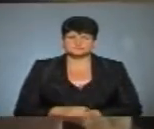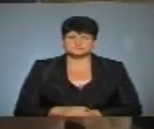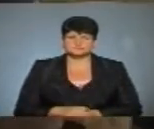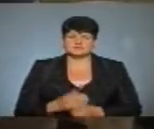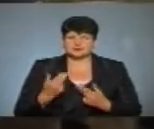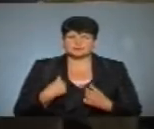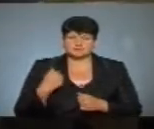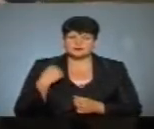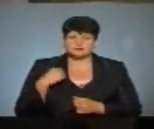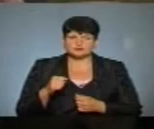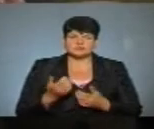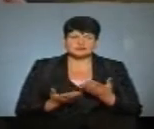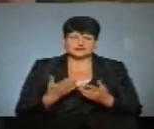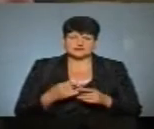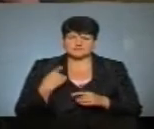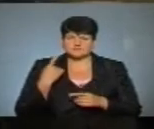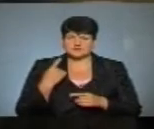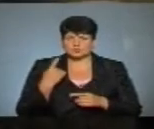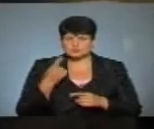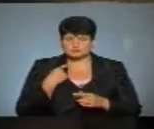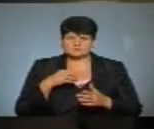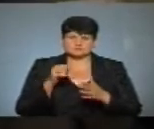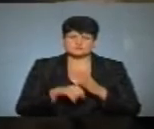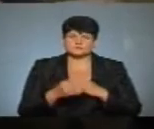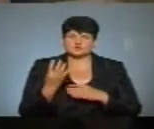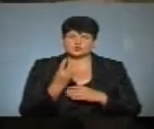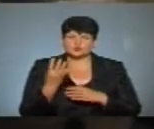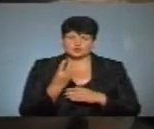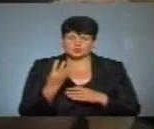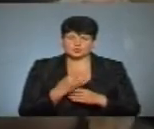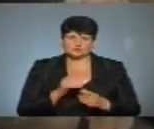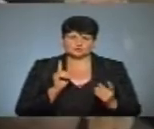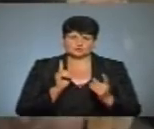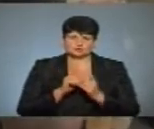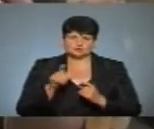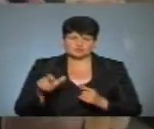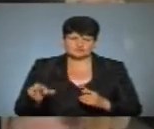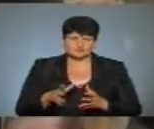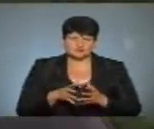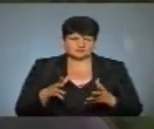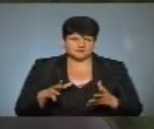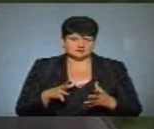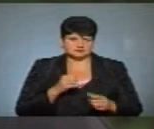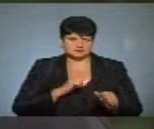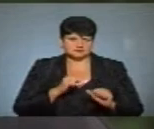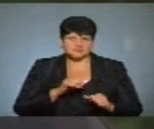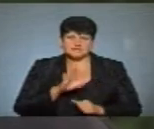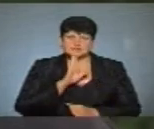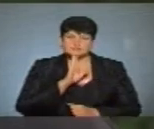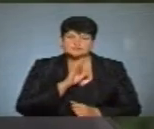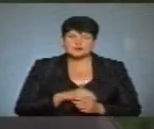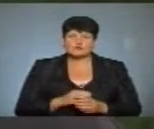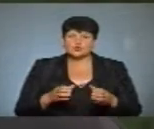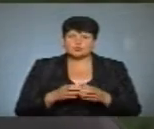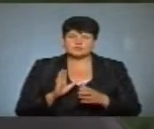Так, ми перемогли, але особисто вбив 4 супротивників, але найбільший опір чинила дівчина. У команді вовків